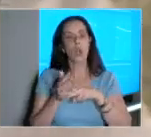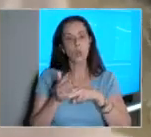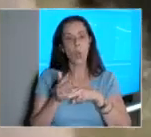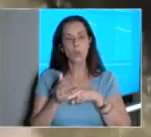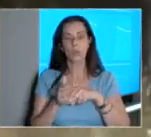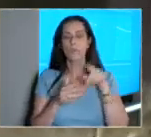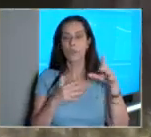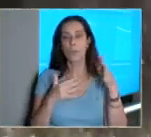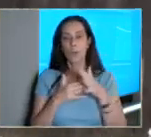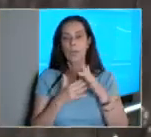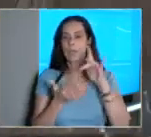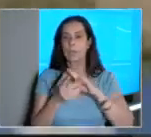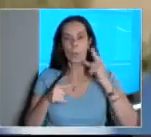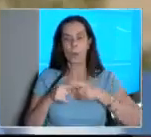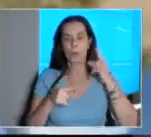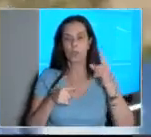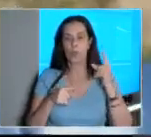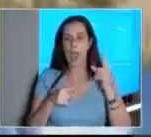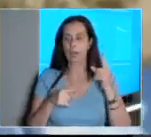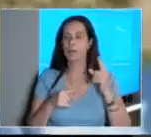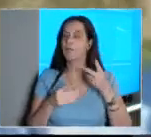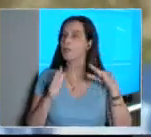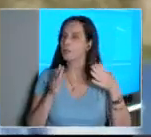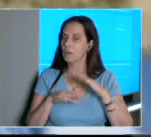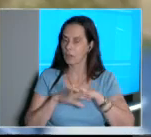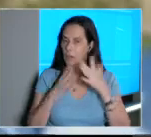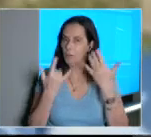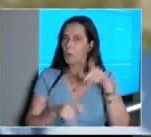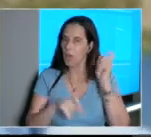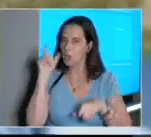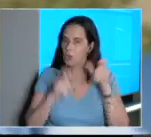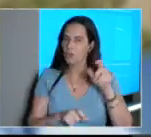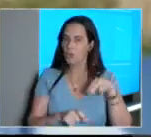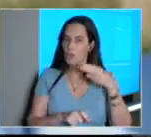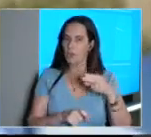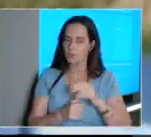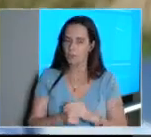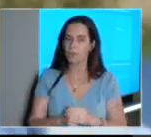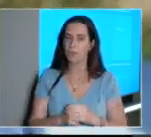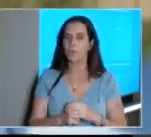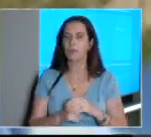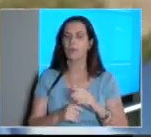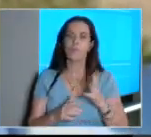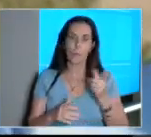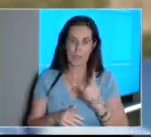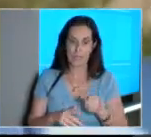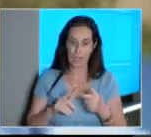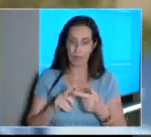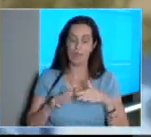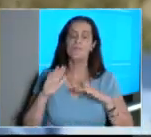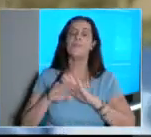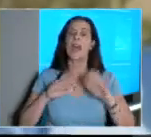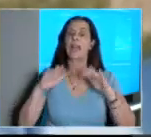את המיקום המדויק, ואת התנאים, ואת כמות התושבים שתהיה שם, וכן הלאה, ואת הצרכים.